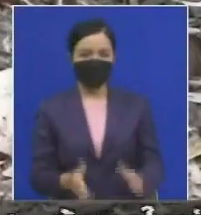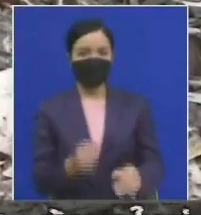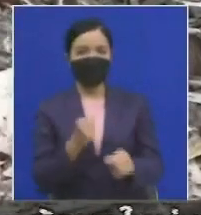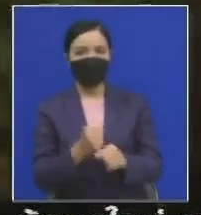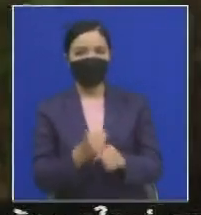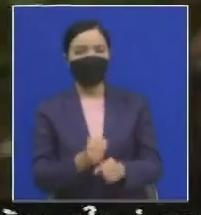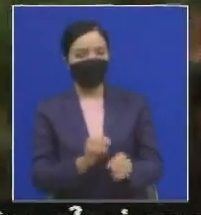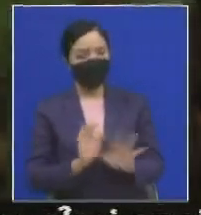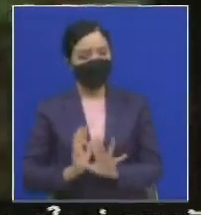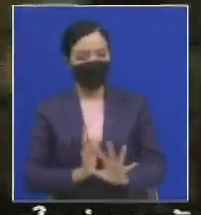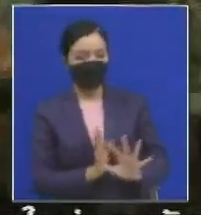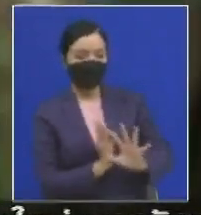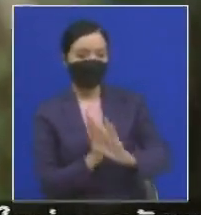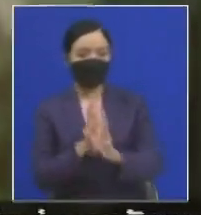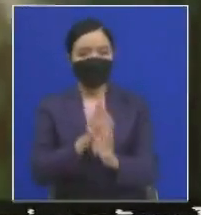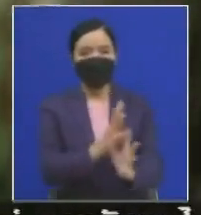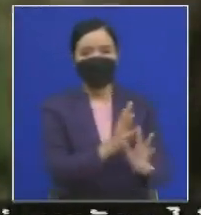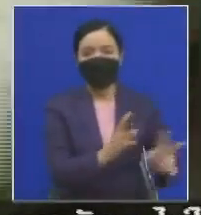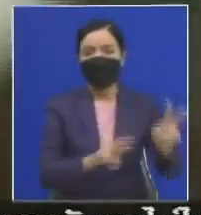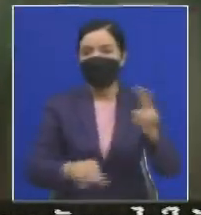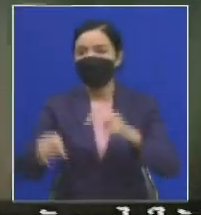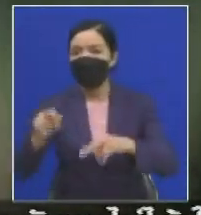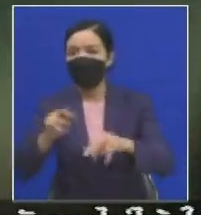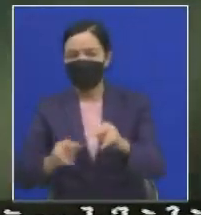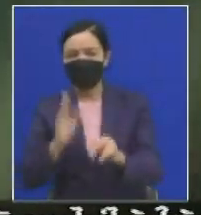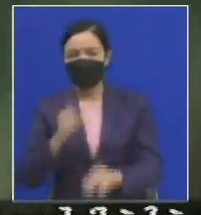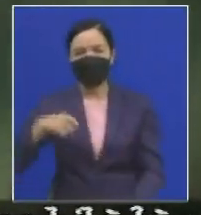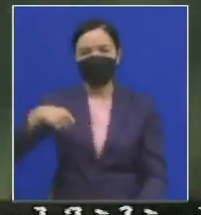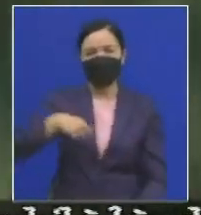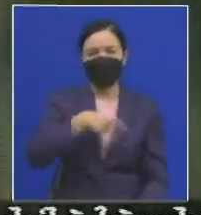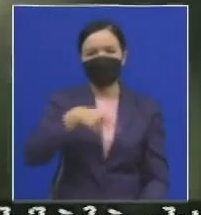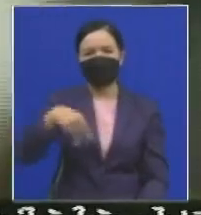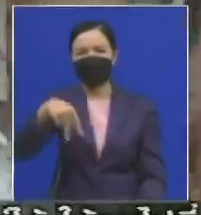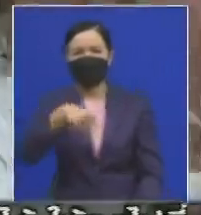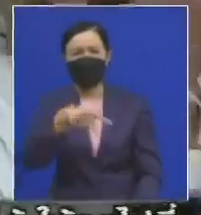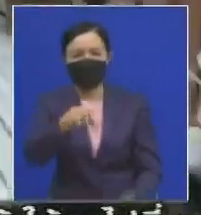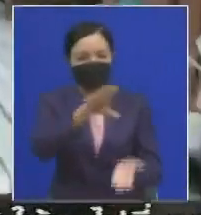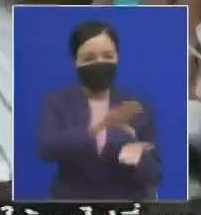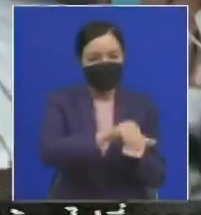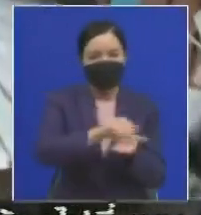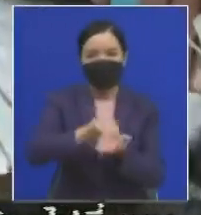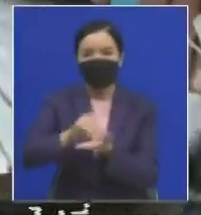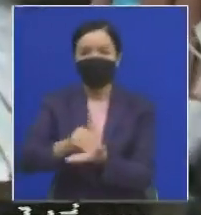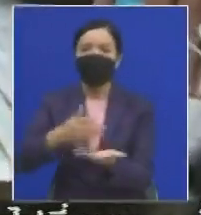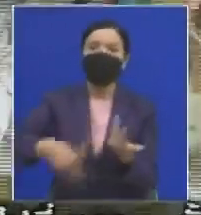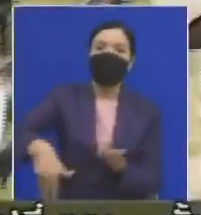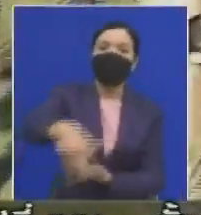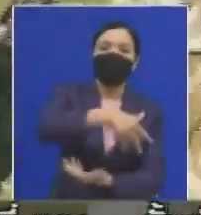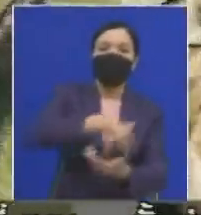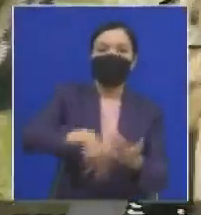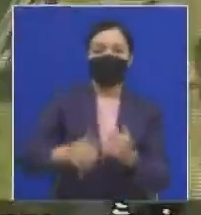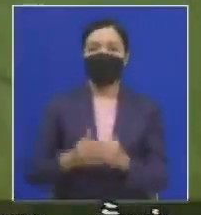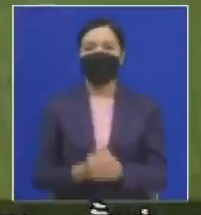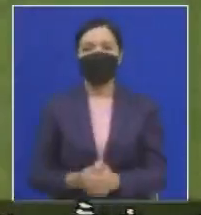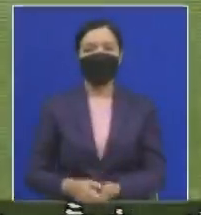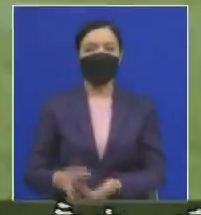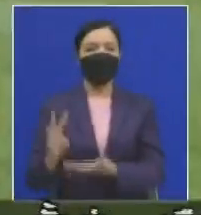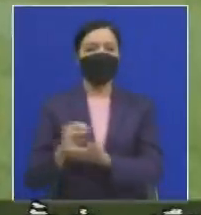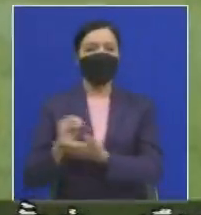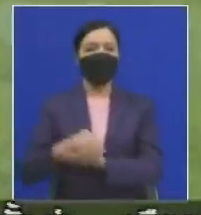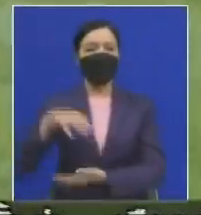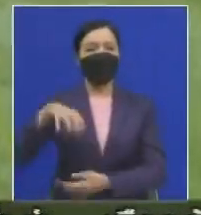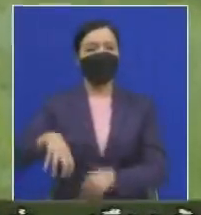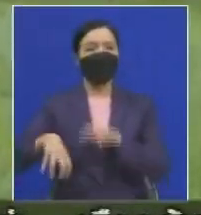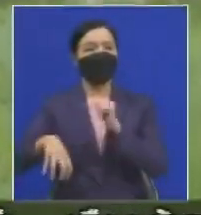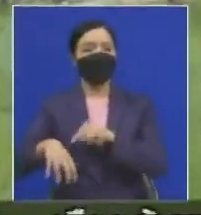เนิการลาตตเวนเชิงครุณภาพต้ใช้คนเดินลาตาเวน แลวเก็บข้อมูลในเชิงนเวทมูที่สืบนาคาสเที